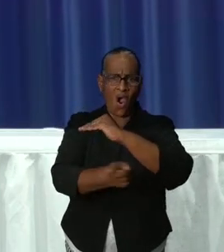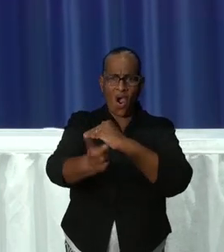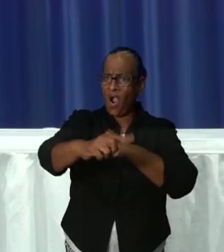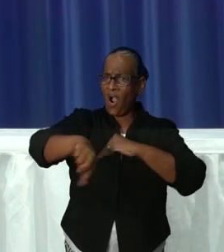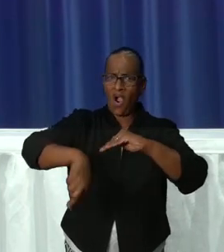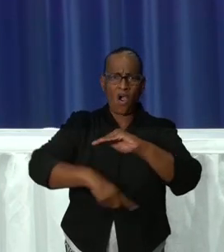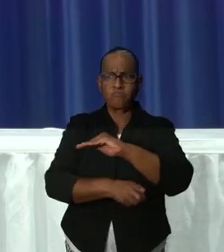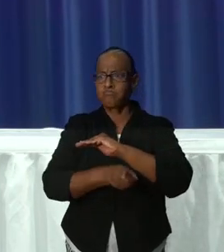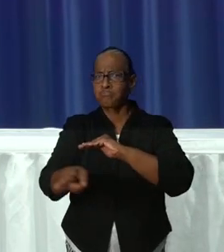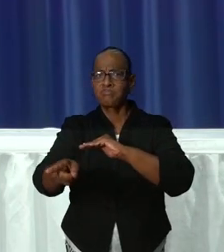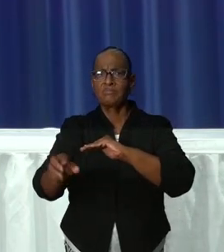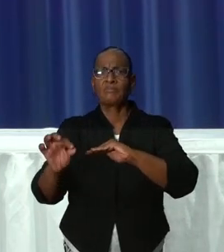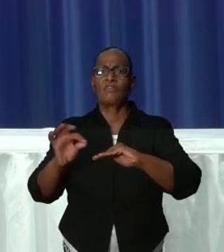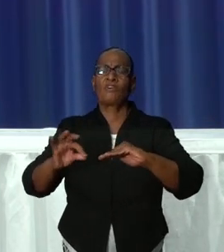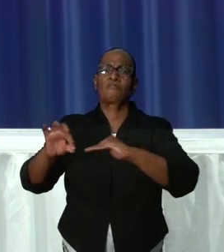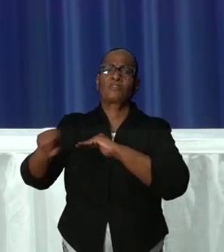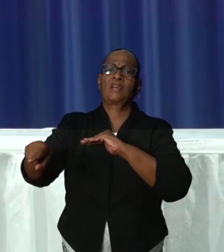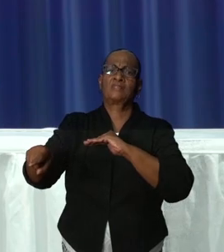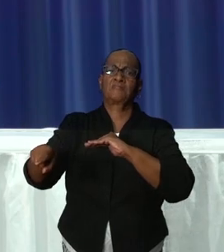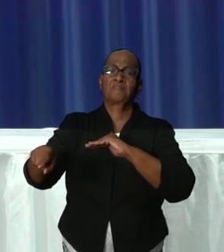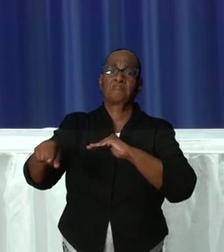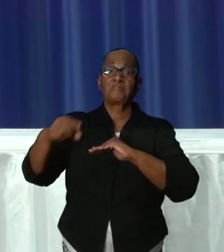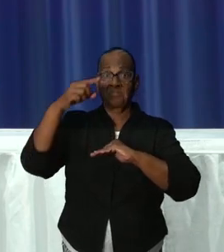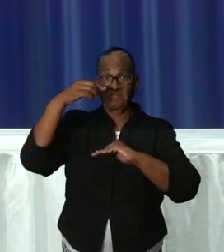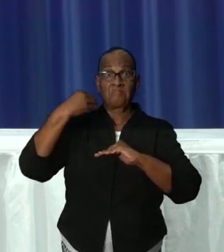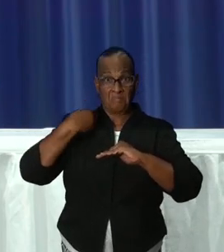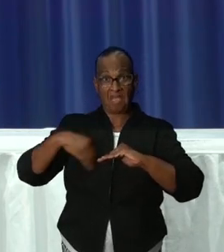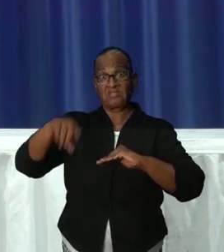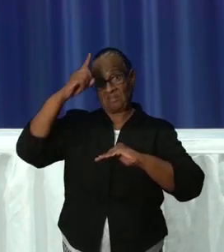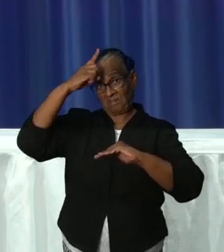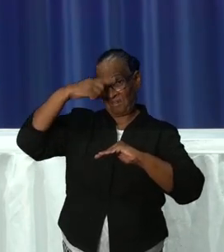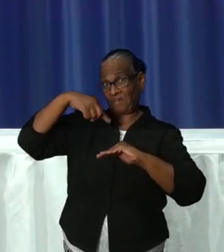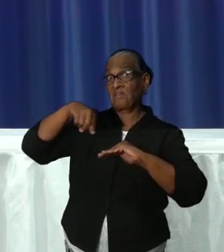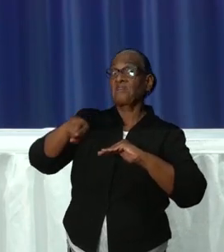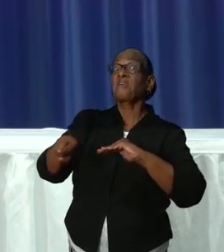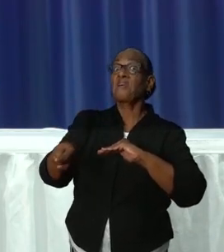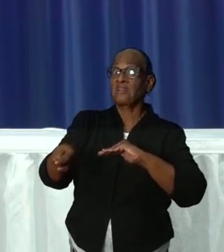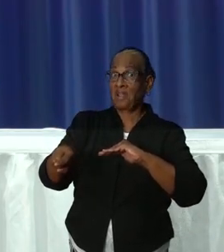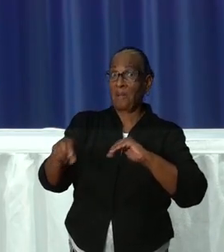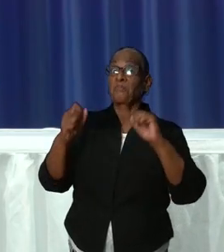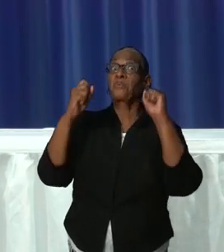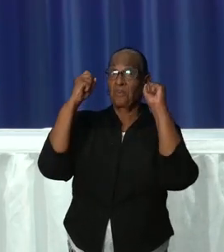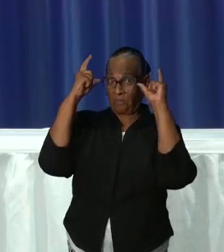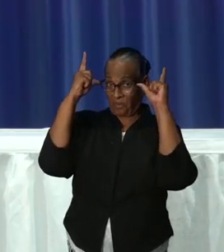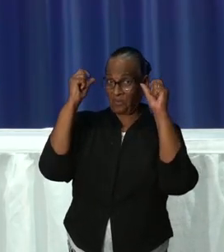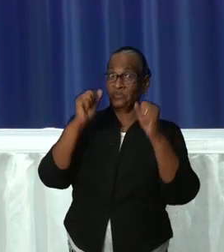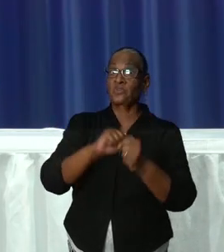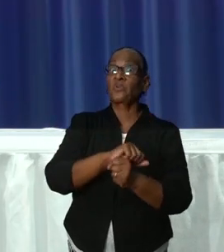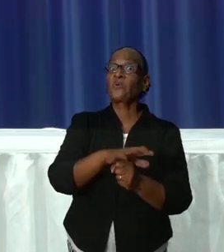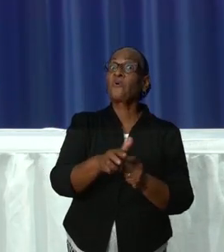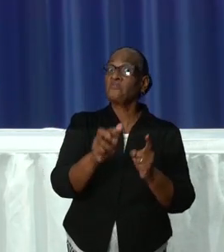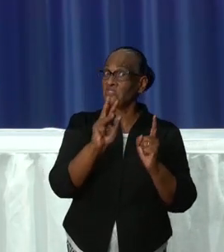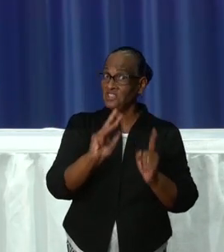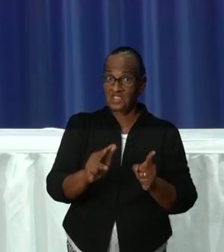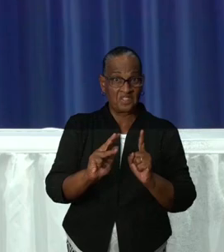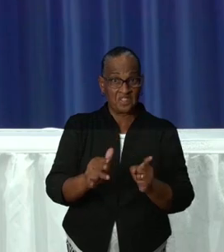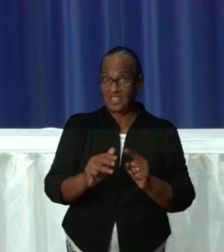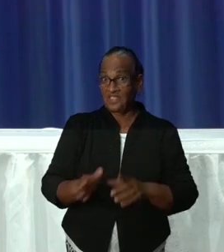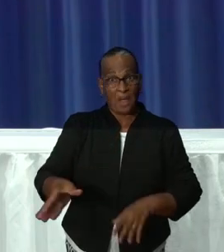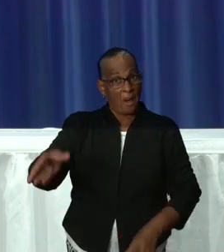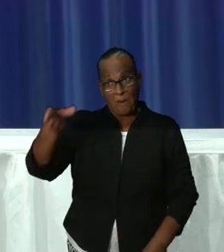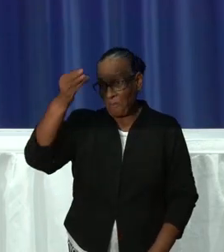En deze mensen, ik denk dat de bewustzijn met betrekking tot COVID-19 nog niet